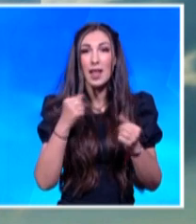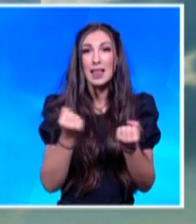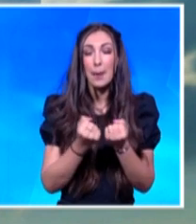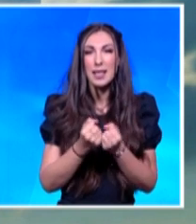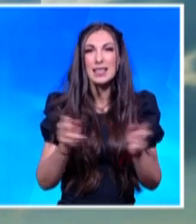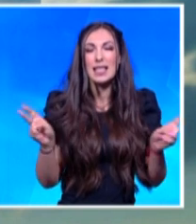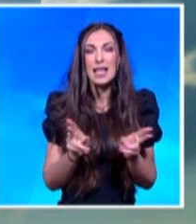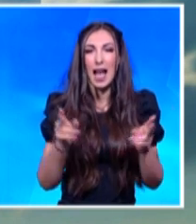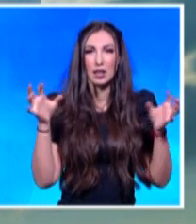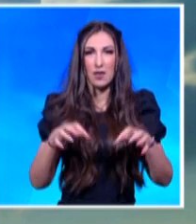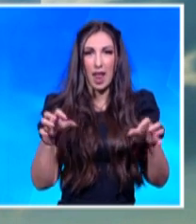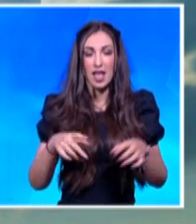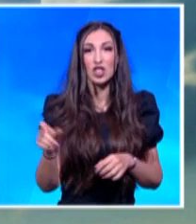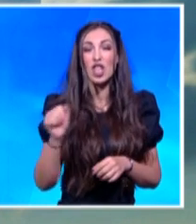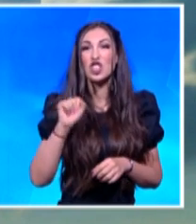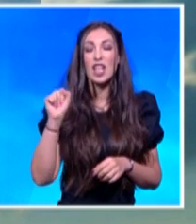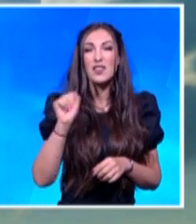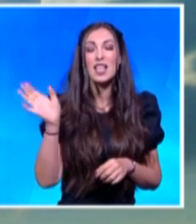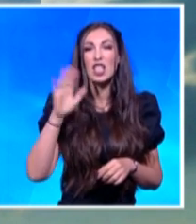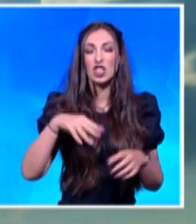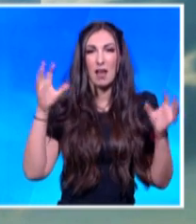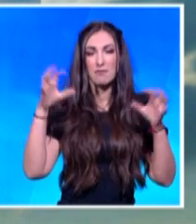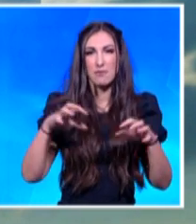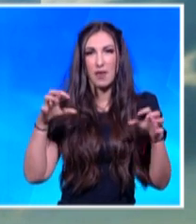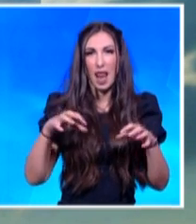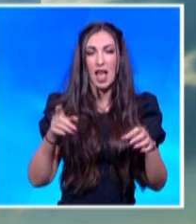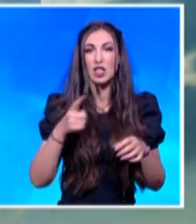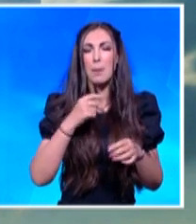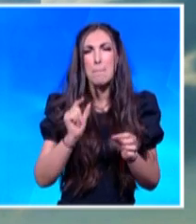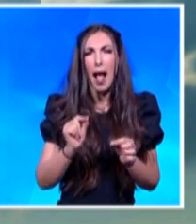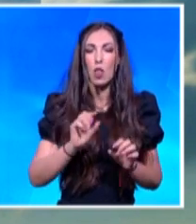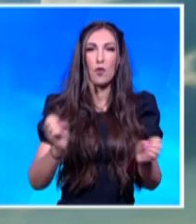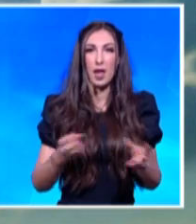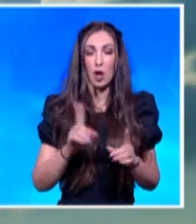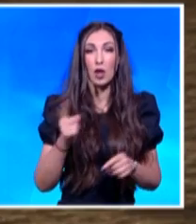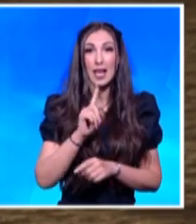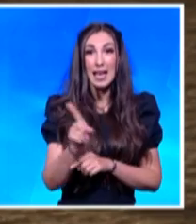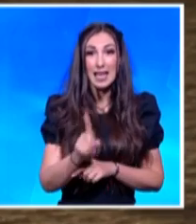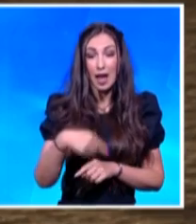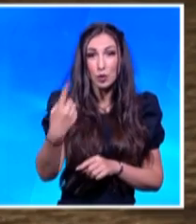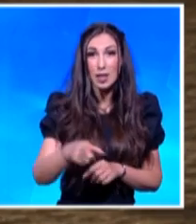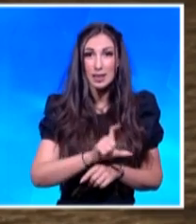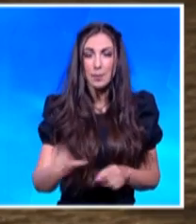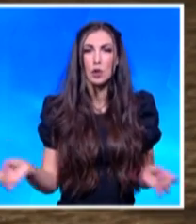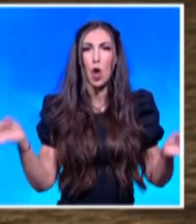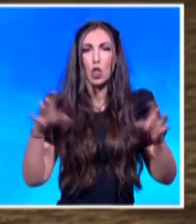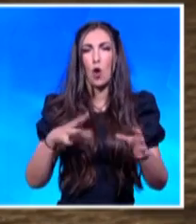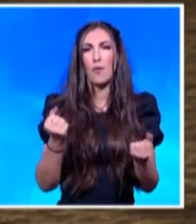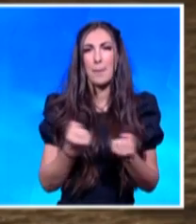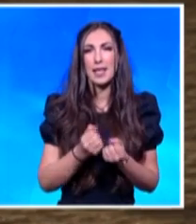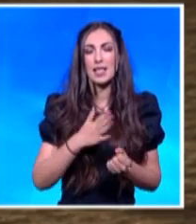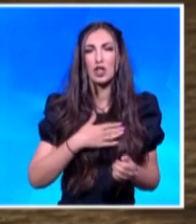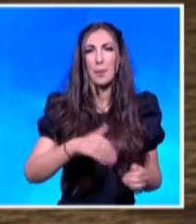с краткотрайни валежи. В четвъртък ще е слънчево с минимална вероятност за превалявания. А към края на следващата седмица отново на места ще